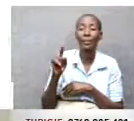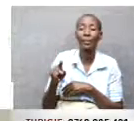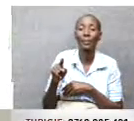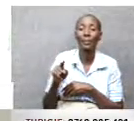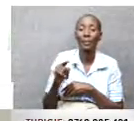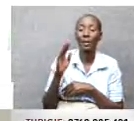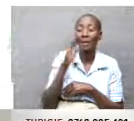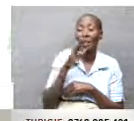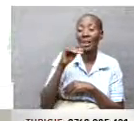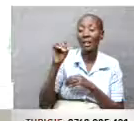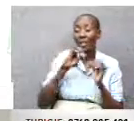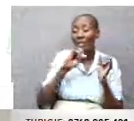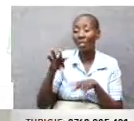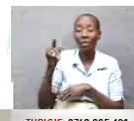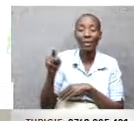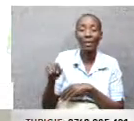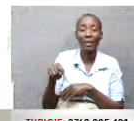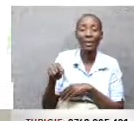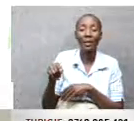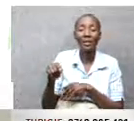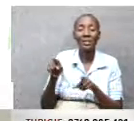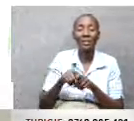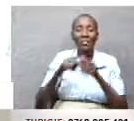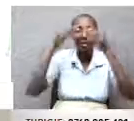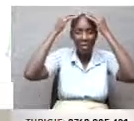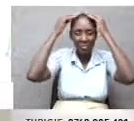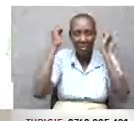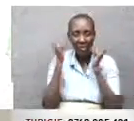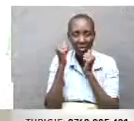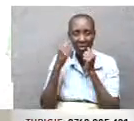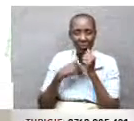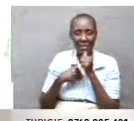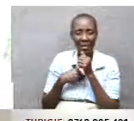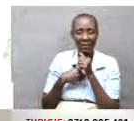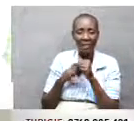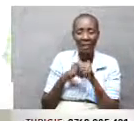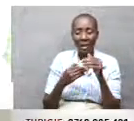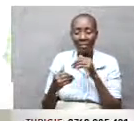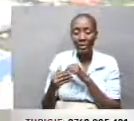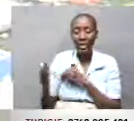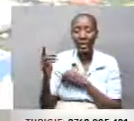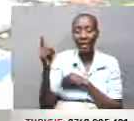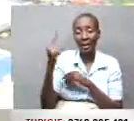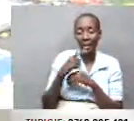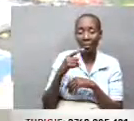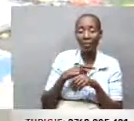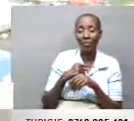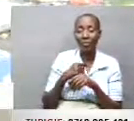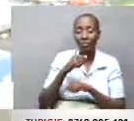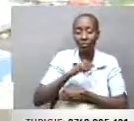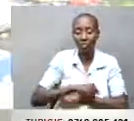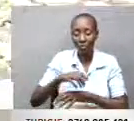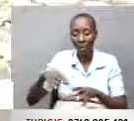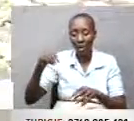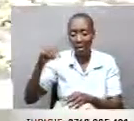ambazo zinatupwa hapa, kuna zile gondom ambazo watoto wakitoka shuleni huwa wanazichukua wanasiweka mtomoni. Ombi lao kwa idara